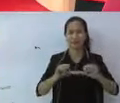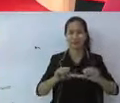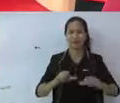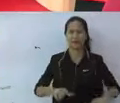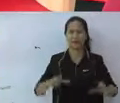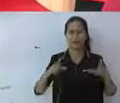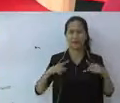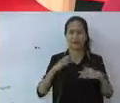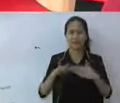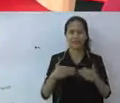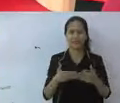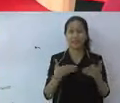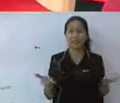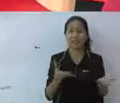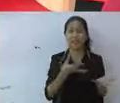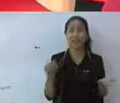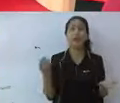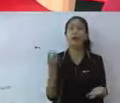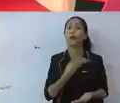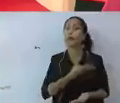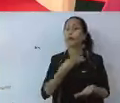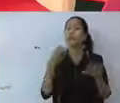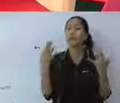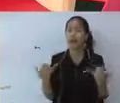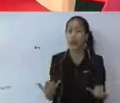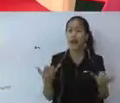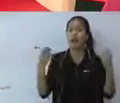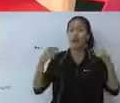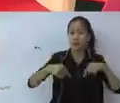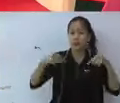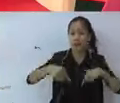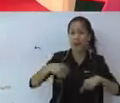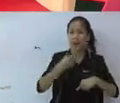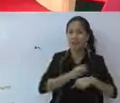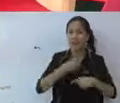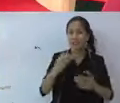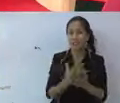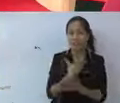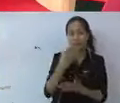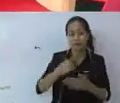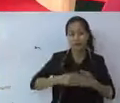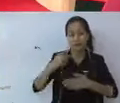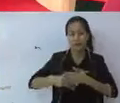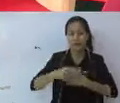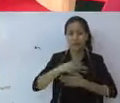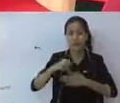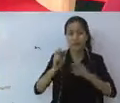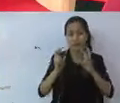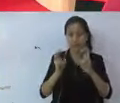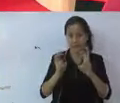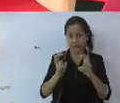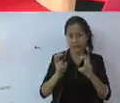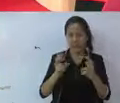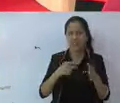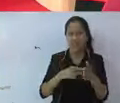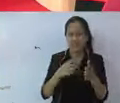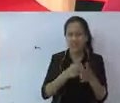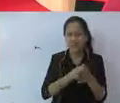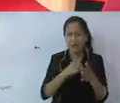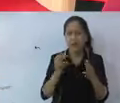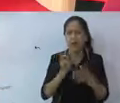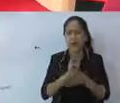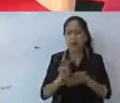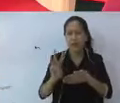po para po sa inyo. Nandito na naman po tayo sa panibagong episode po natin, mga kapatid. And this is our weekender show. Kaya